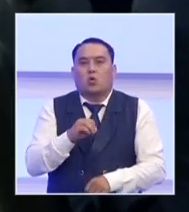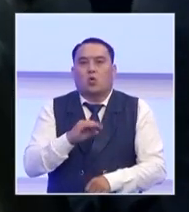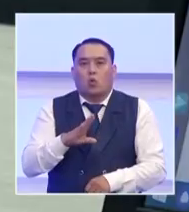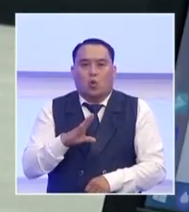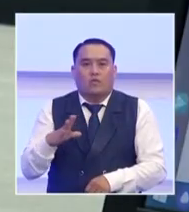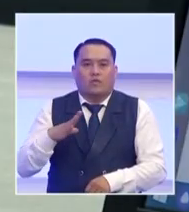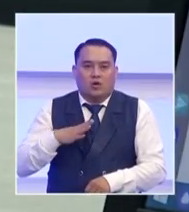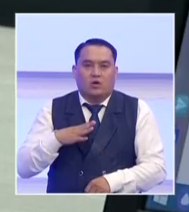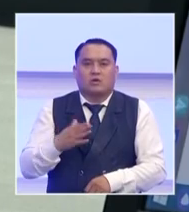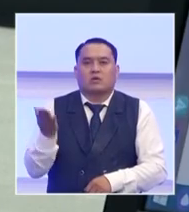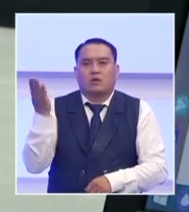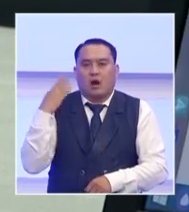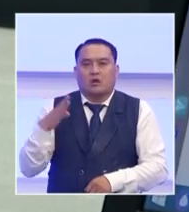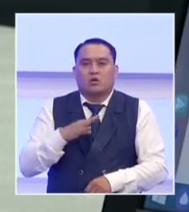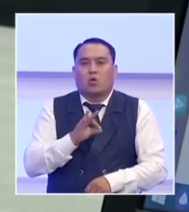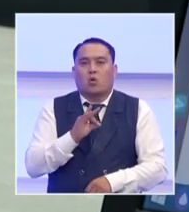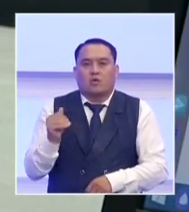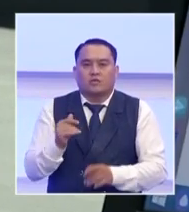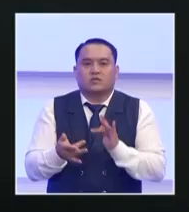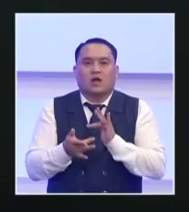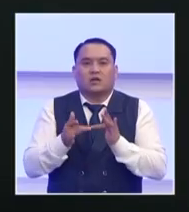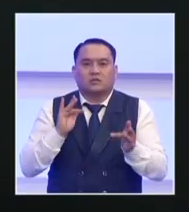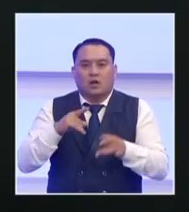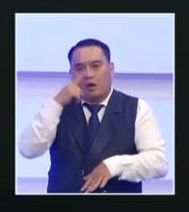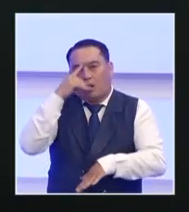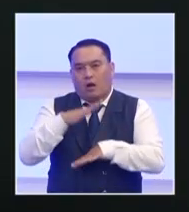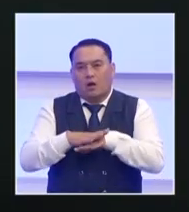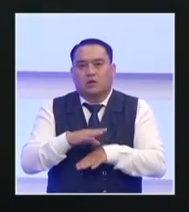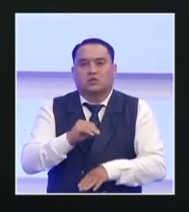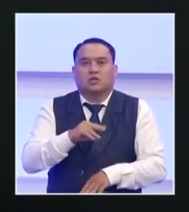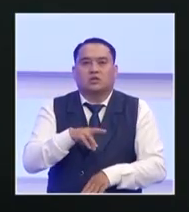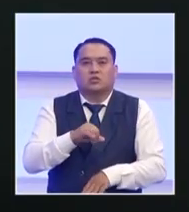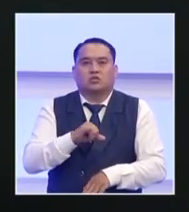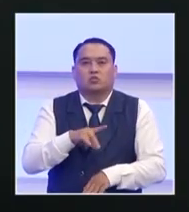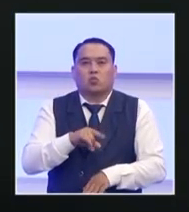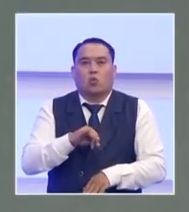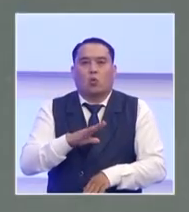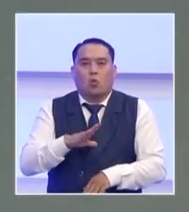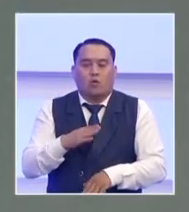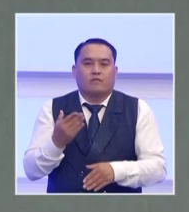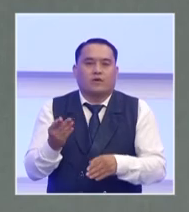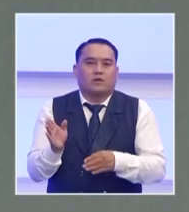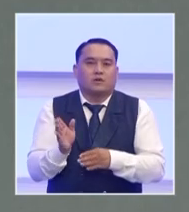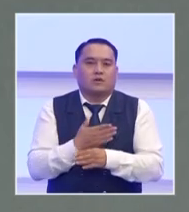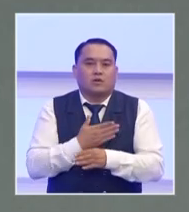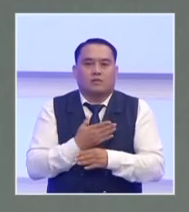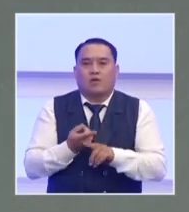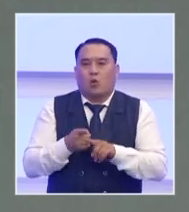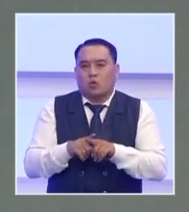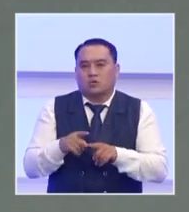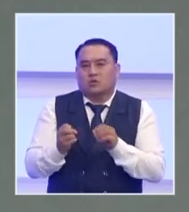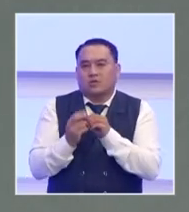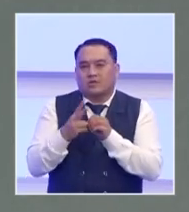передал бы точка гов . кисет ранее действующий официальный сайт акимата области же теста . гав . кисет